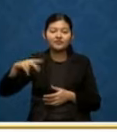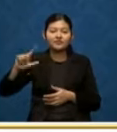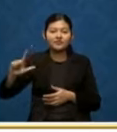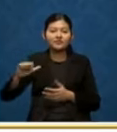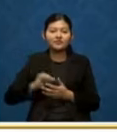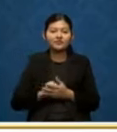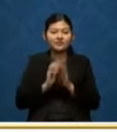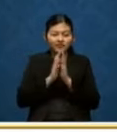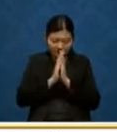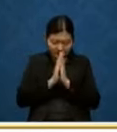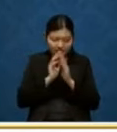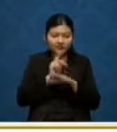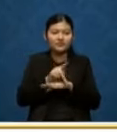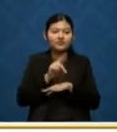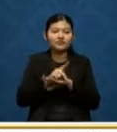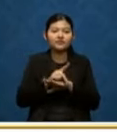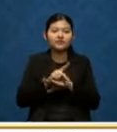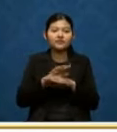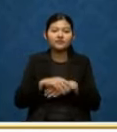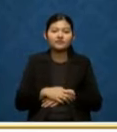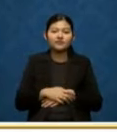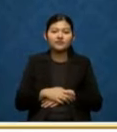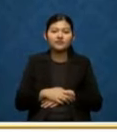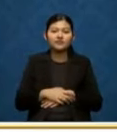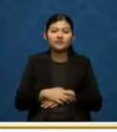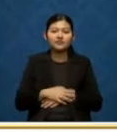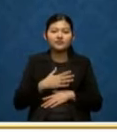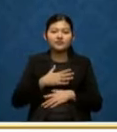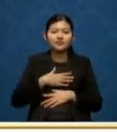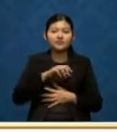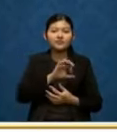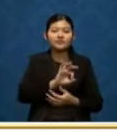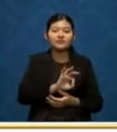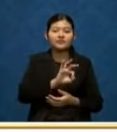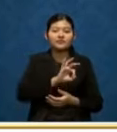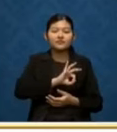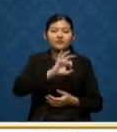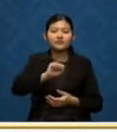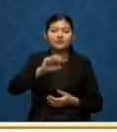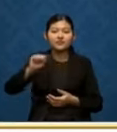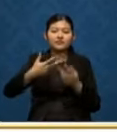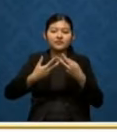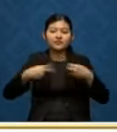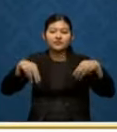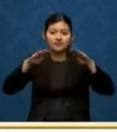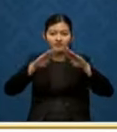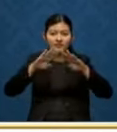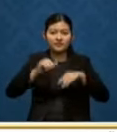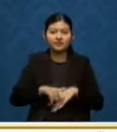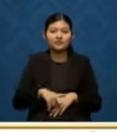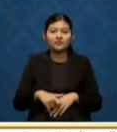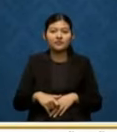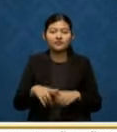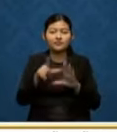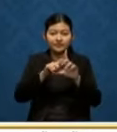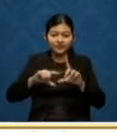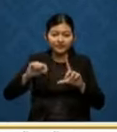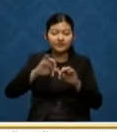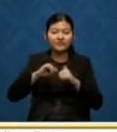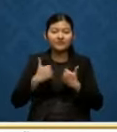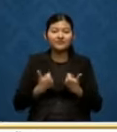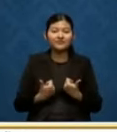ท่านประธานสภาที่เคารพครับผมกิตติพลปานพรหมมาศครับสมาชิกสภาผู้แทนราษฎรจังหวัดนครปฐมเขต 4พรรคก้าวไกลครับก็